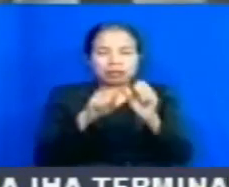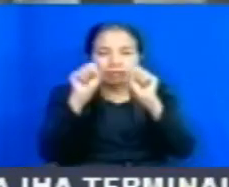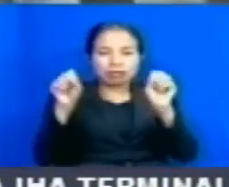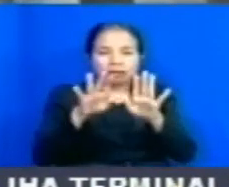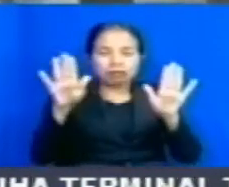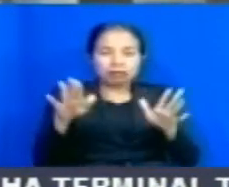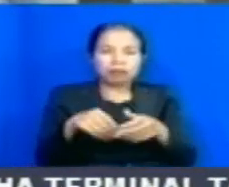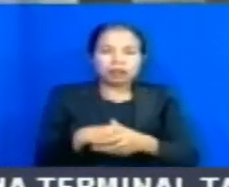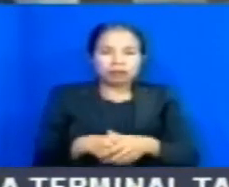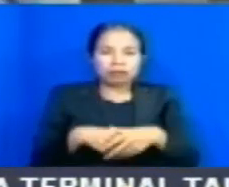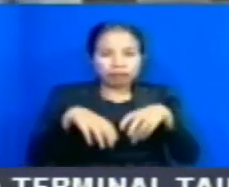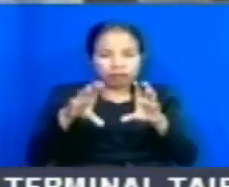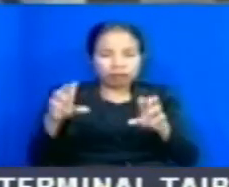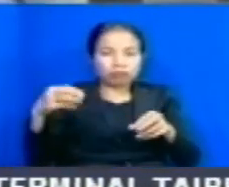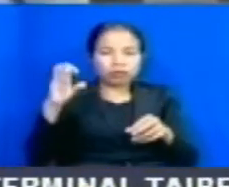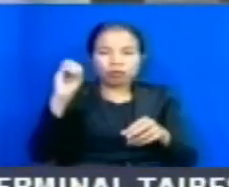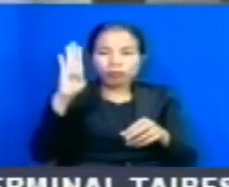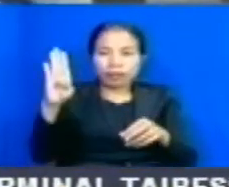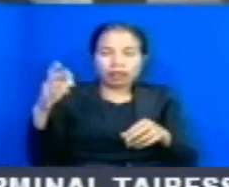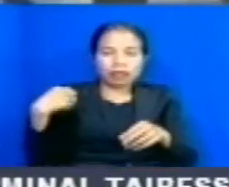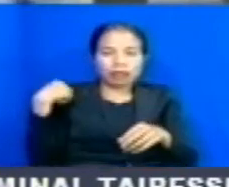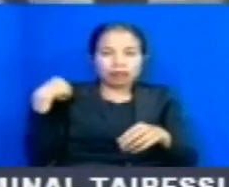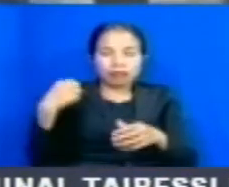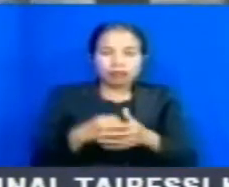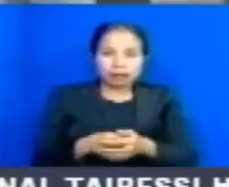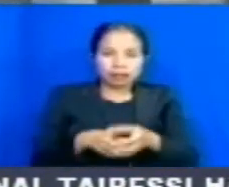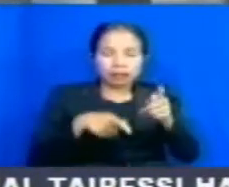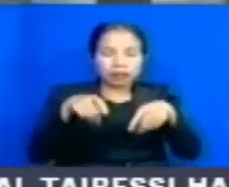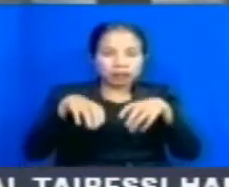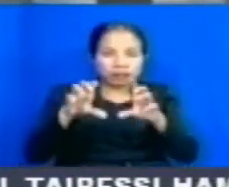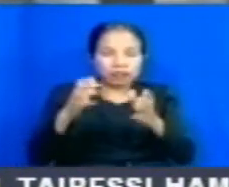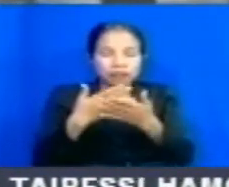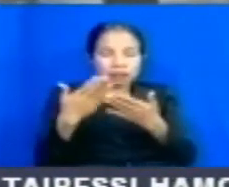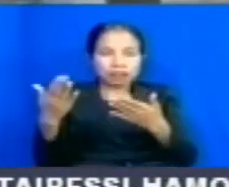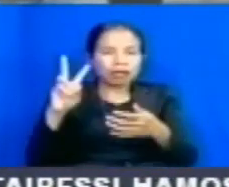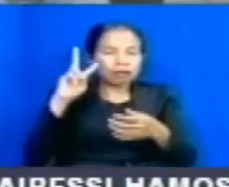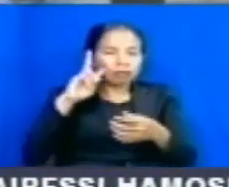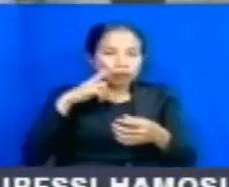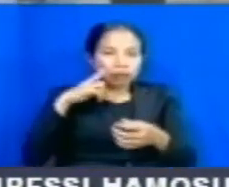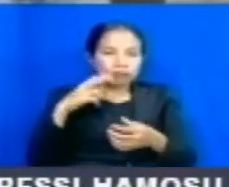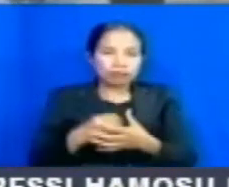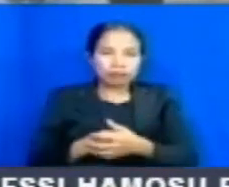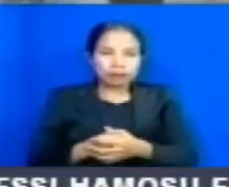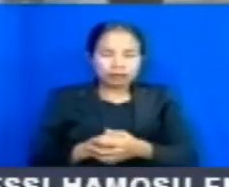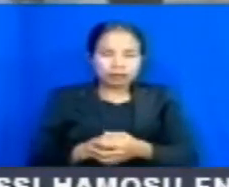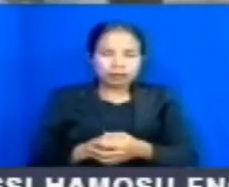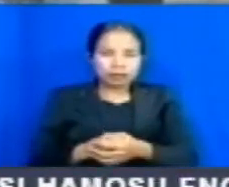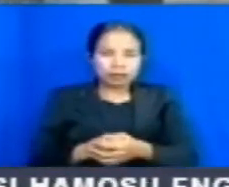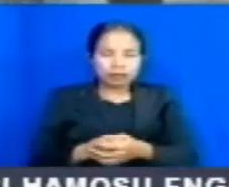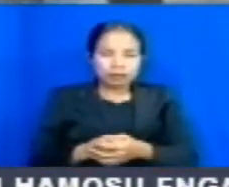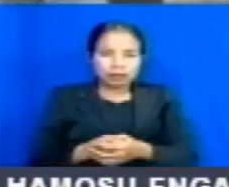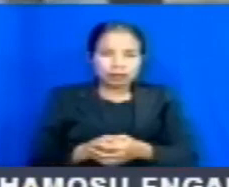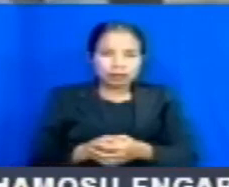sambarak. Saya itu hari emang lebih mak fang sasang modo. Ida ne hono